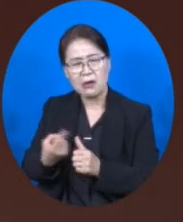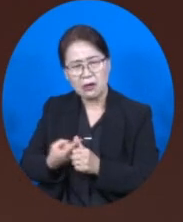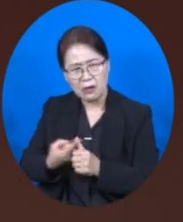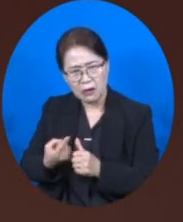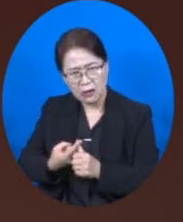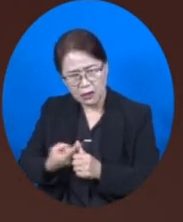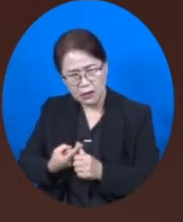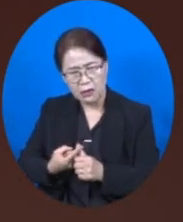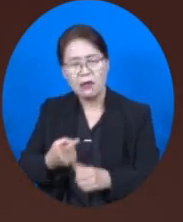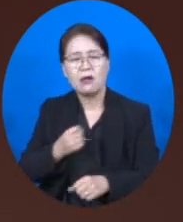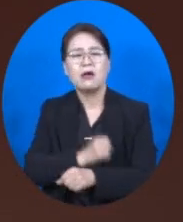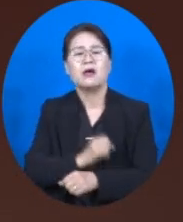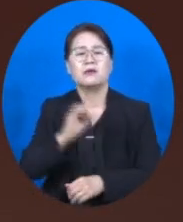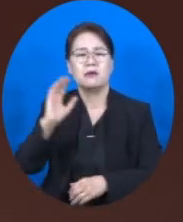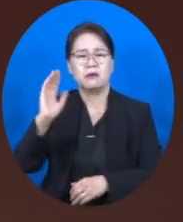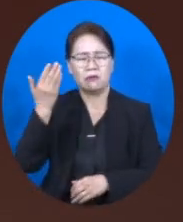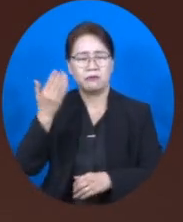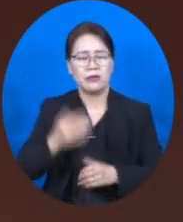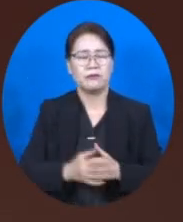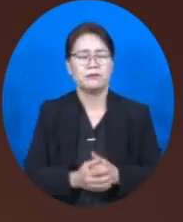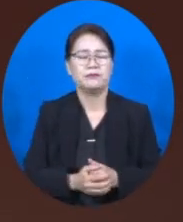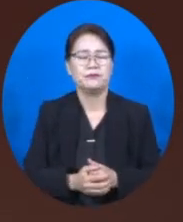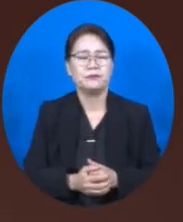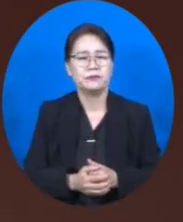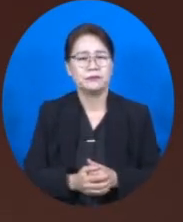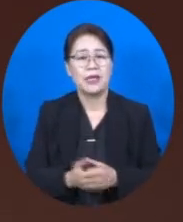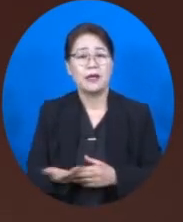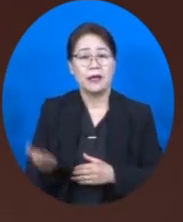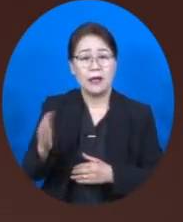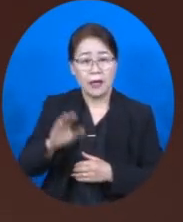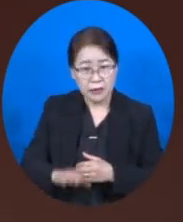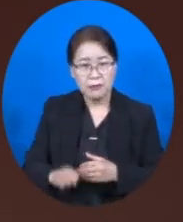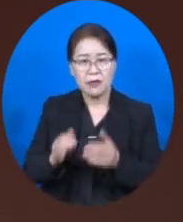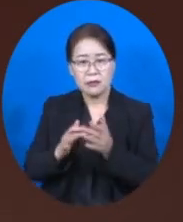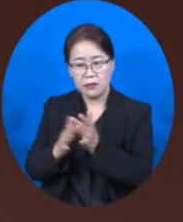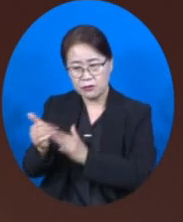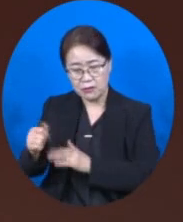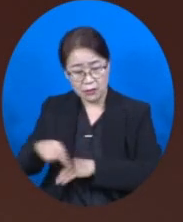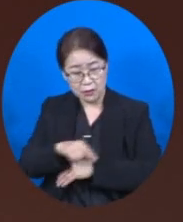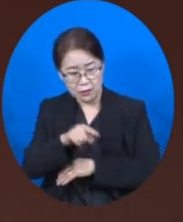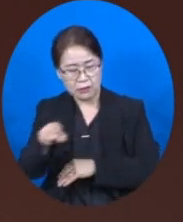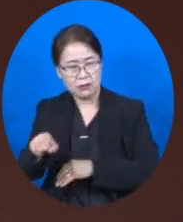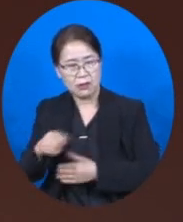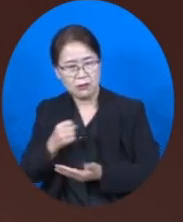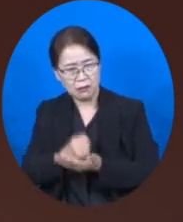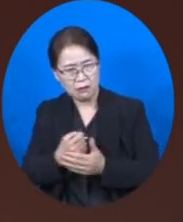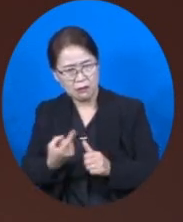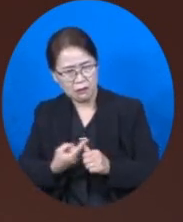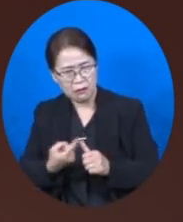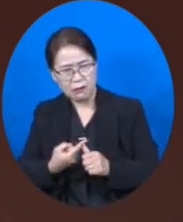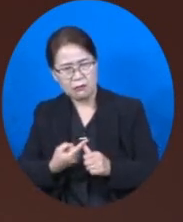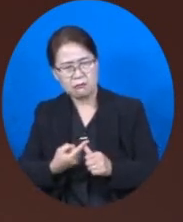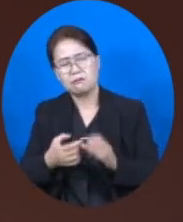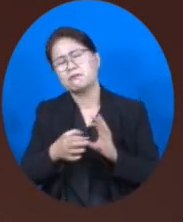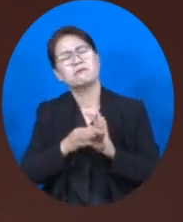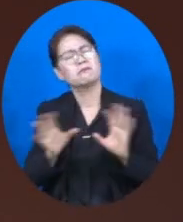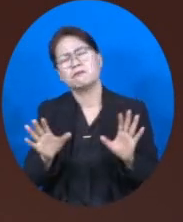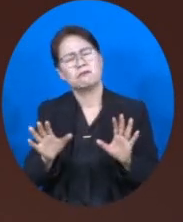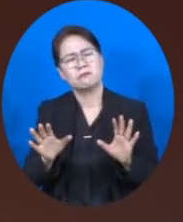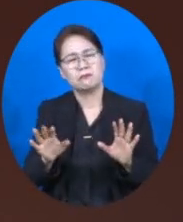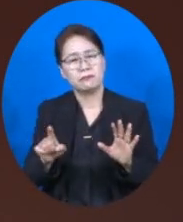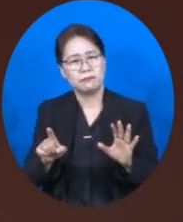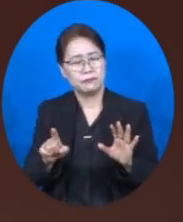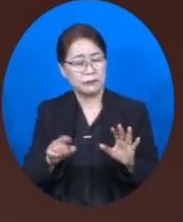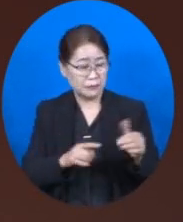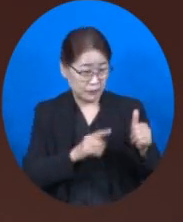시작을 했다는 것입니다 하지만 우리 예수님은요 그들의 비난에도 아랑곳하지 않고